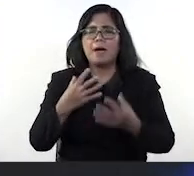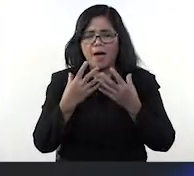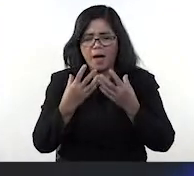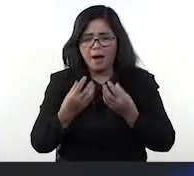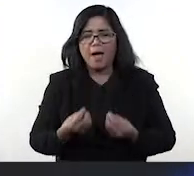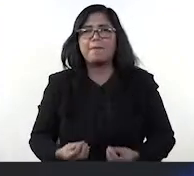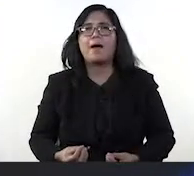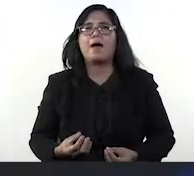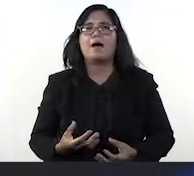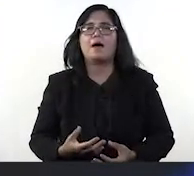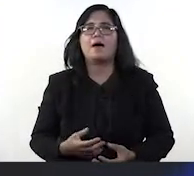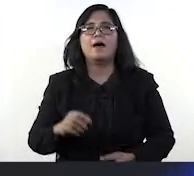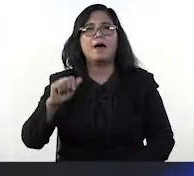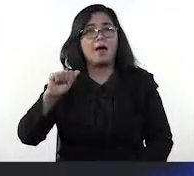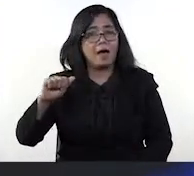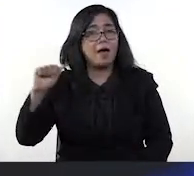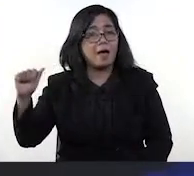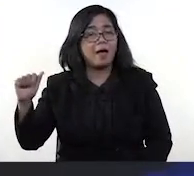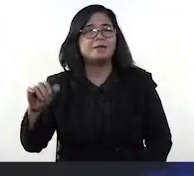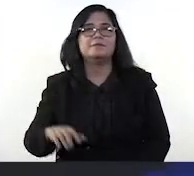Punya pengharapan